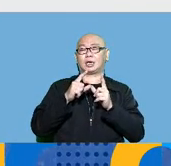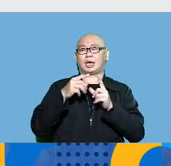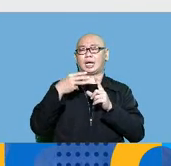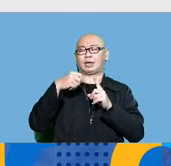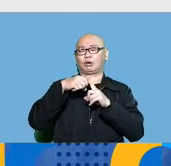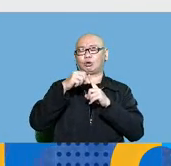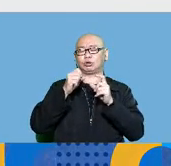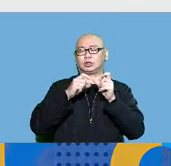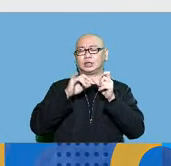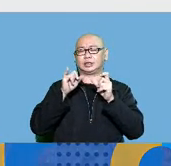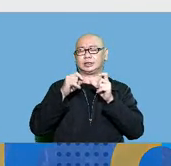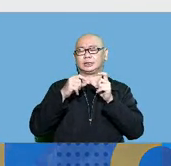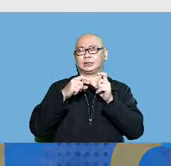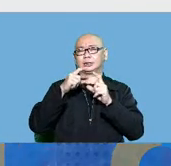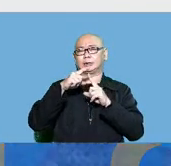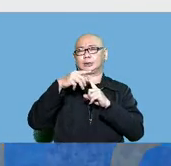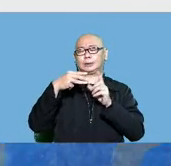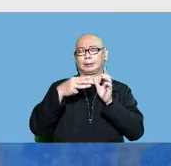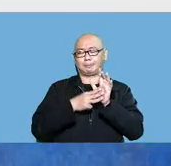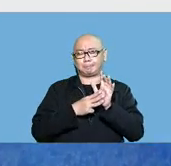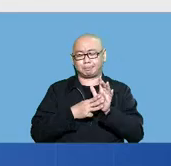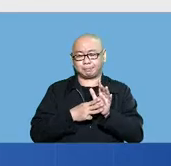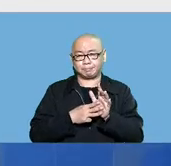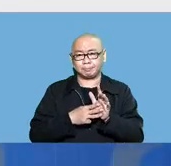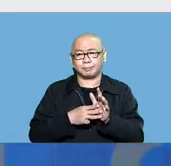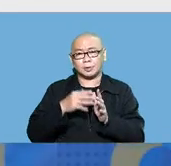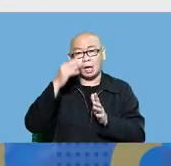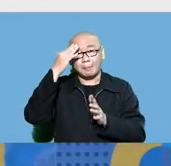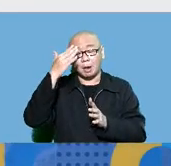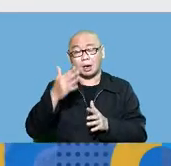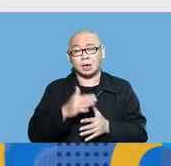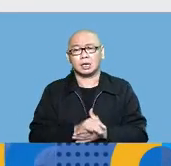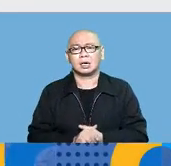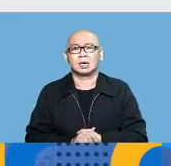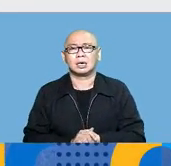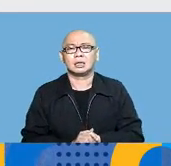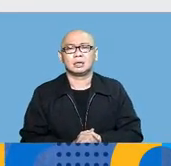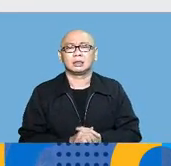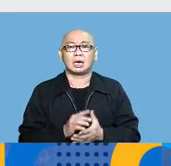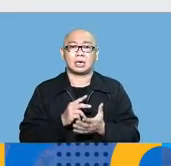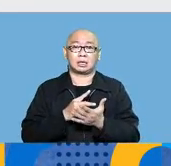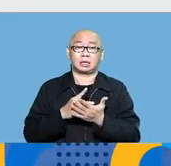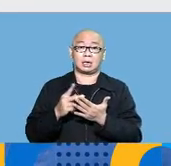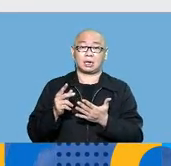ini diajukan menjadi kawasan ekosistem esensial? Karena